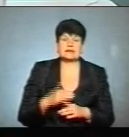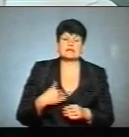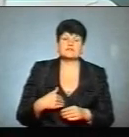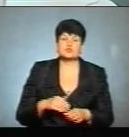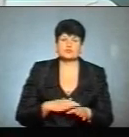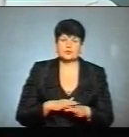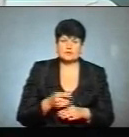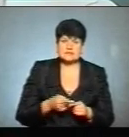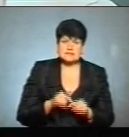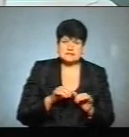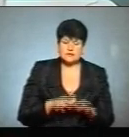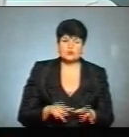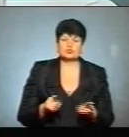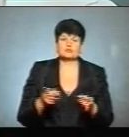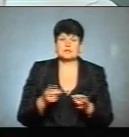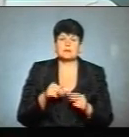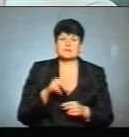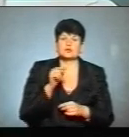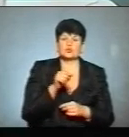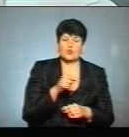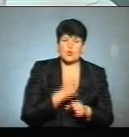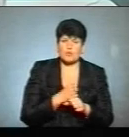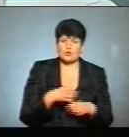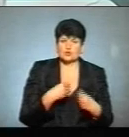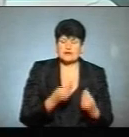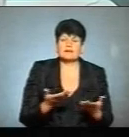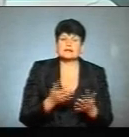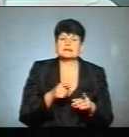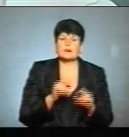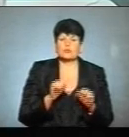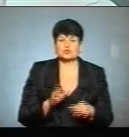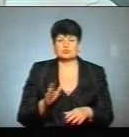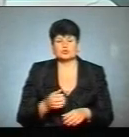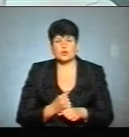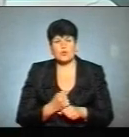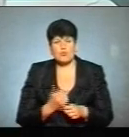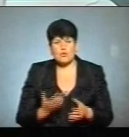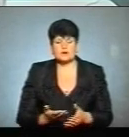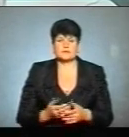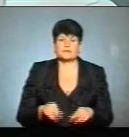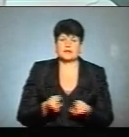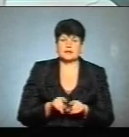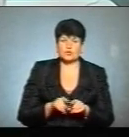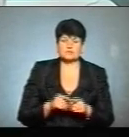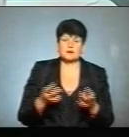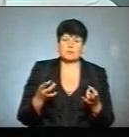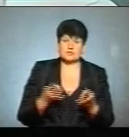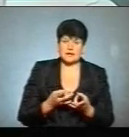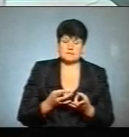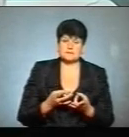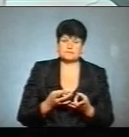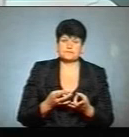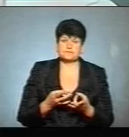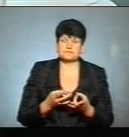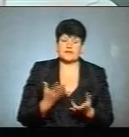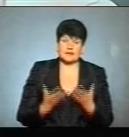виконувати ці заходи, чому треба піти іменно до того роботодавця, яка там може бути робота, і також навіть при потребі, якщо